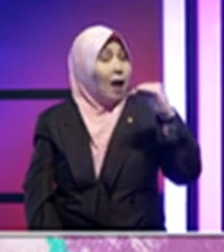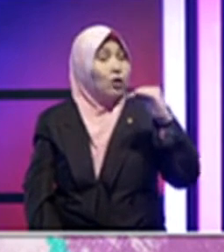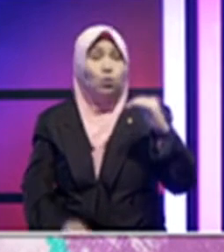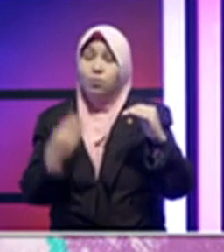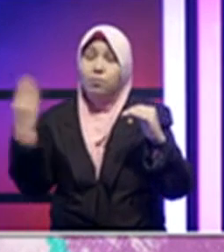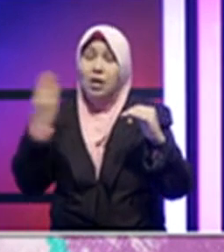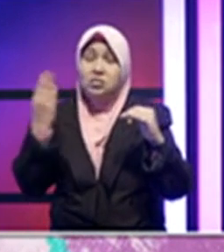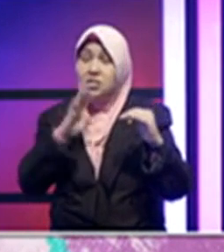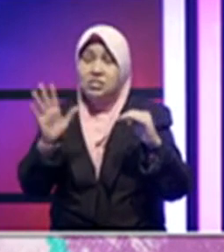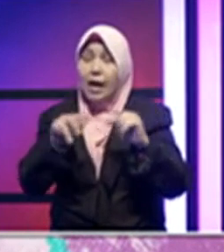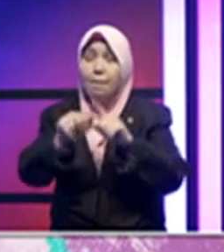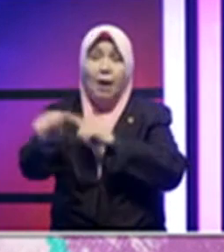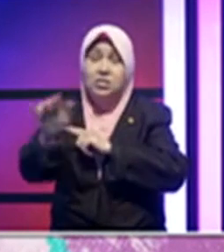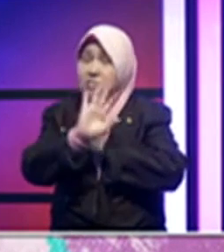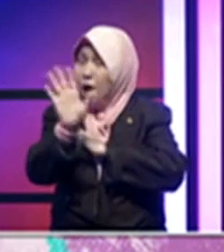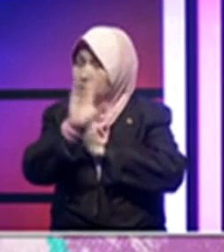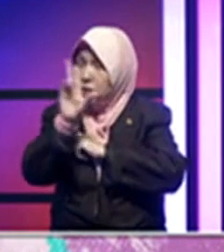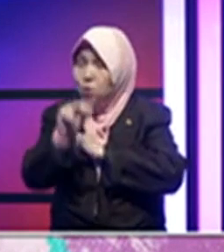itu kita panjangkan.